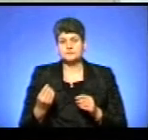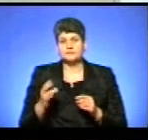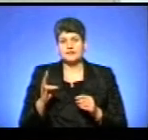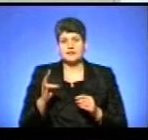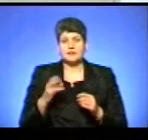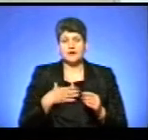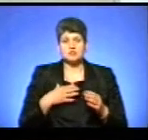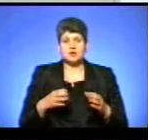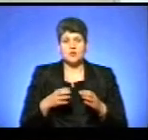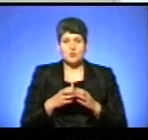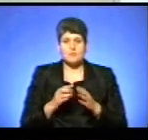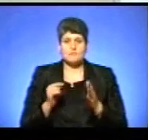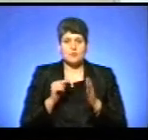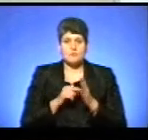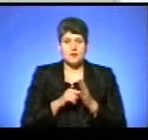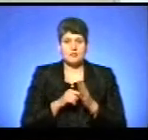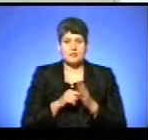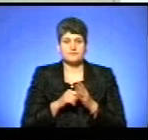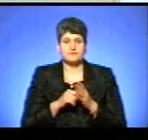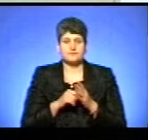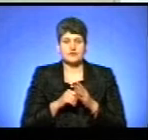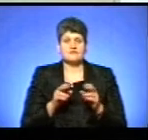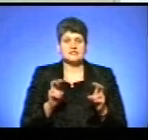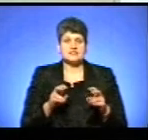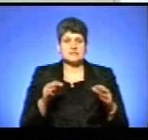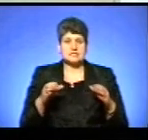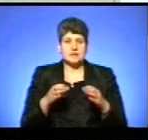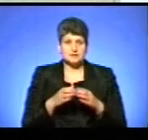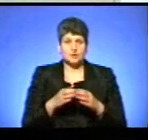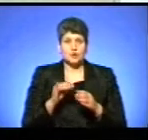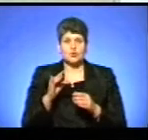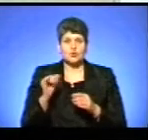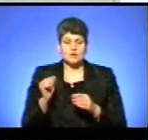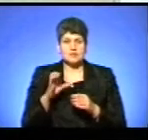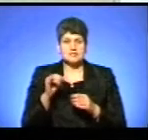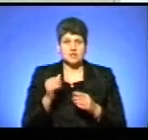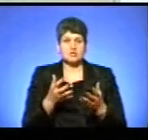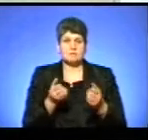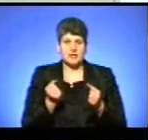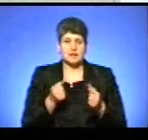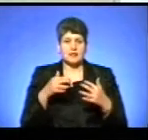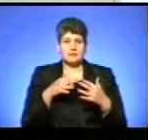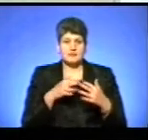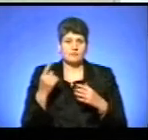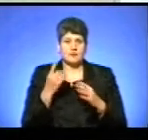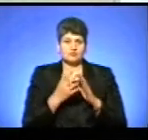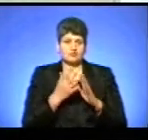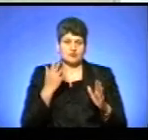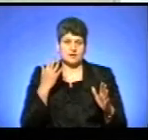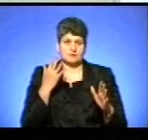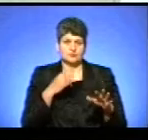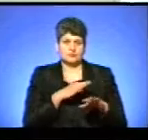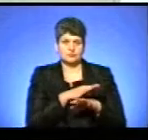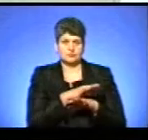наша група попала в засідку. Юра з Сашою прийняв бій перший, і першою чергою